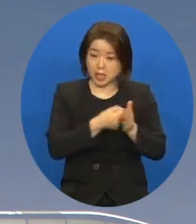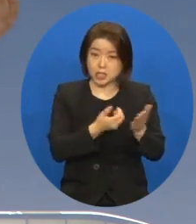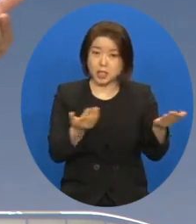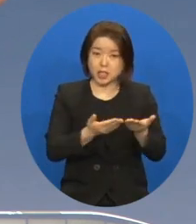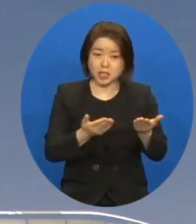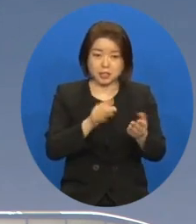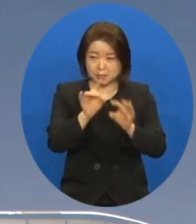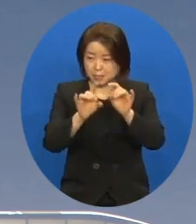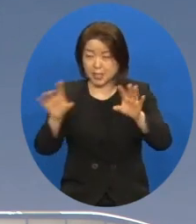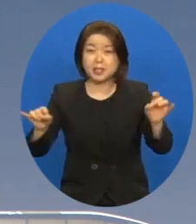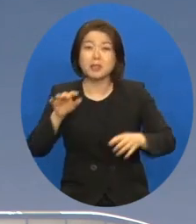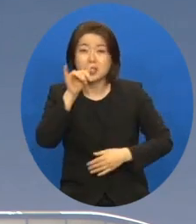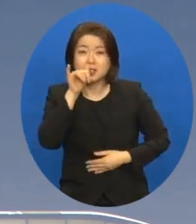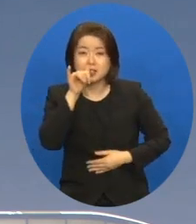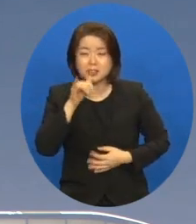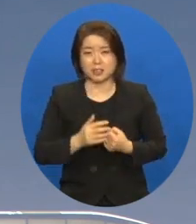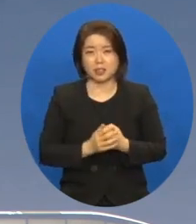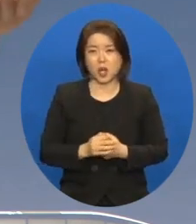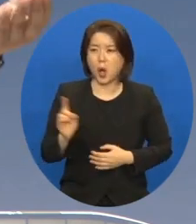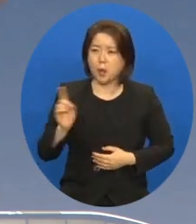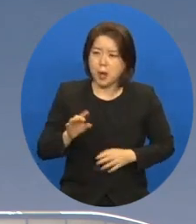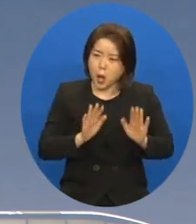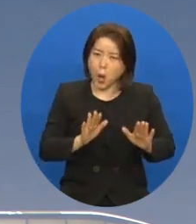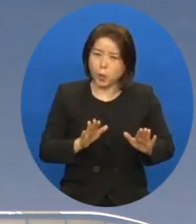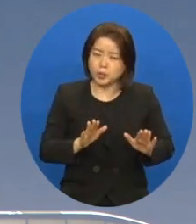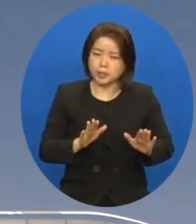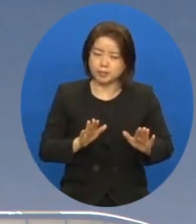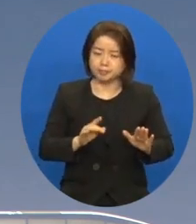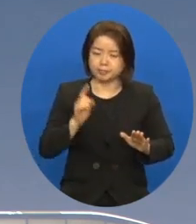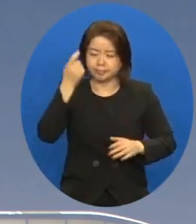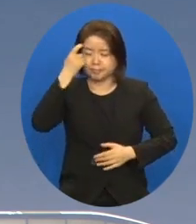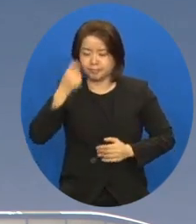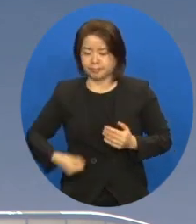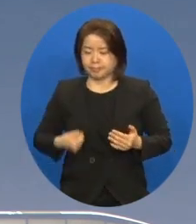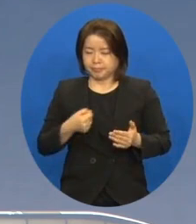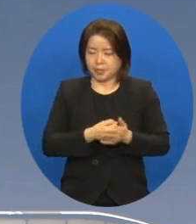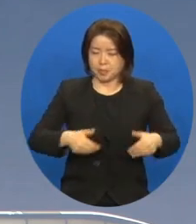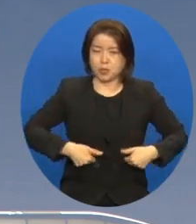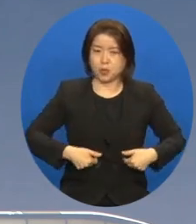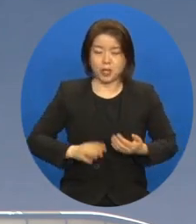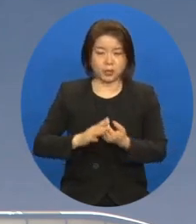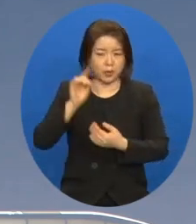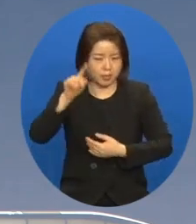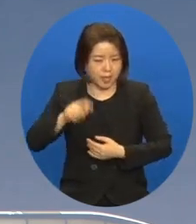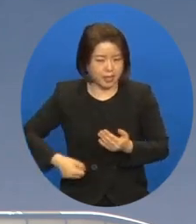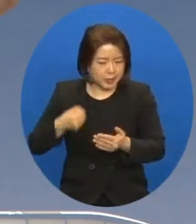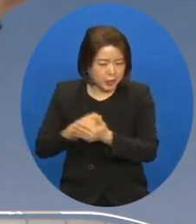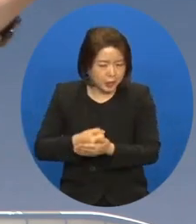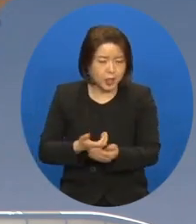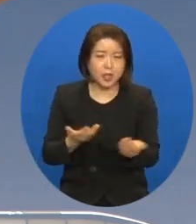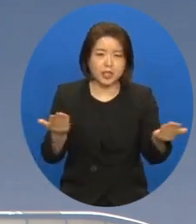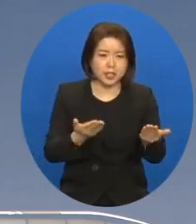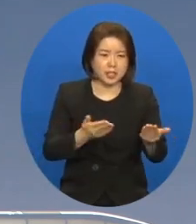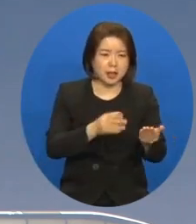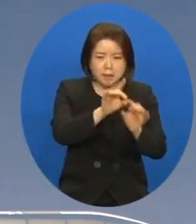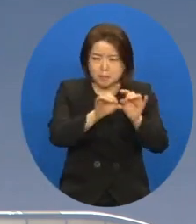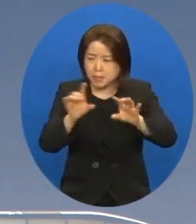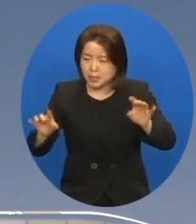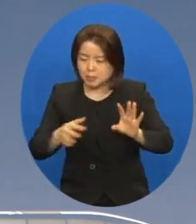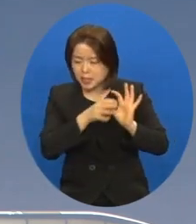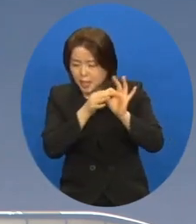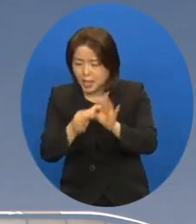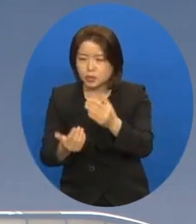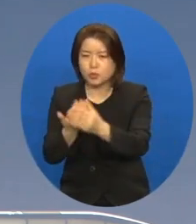다 있으시잖아요. 그렇죠? 무언가 오늘 결정해야 될 일들, 내일 또 결정해야 될 일들이 계속